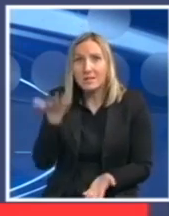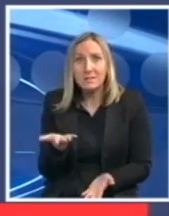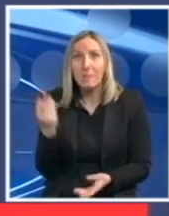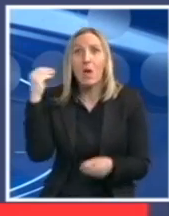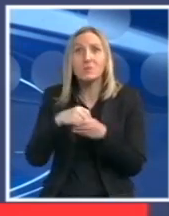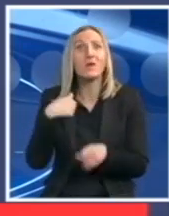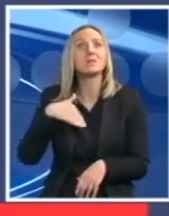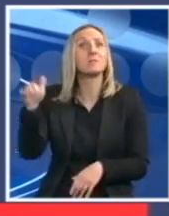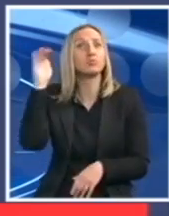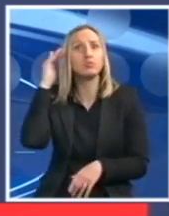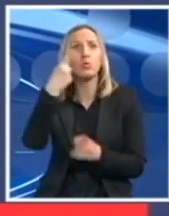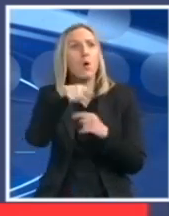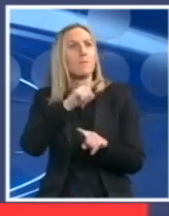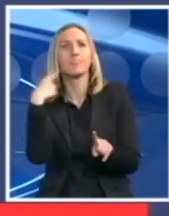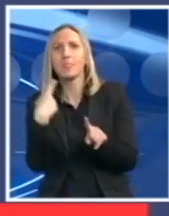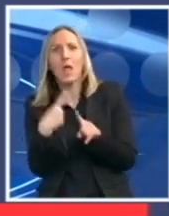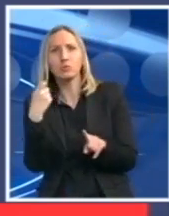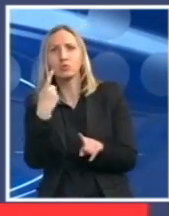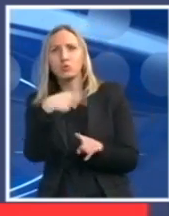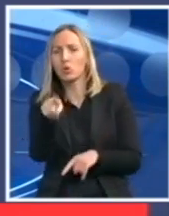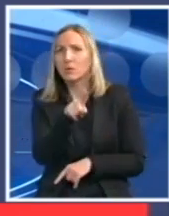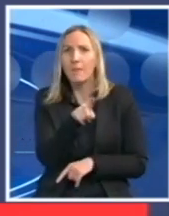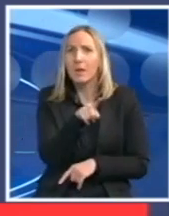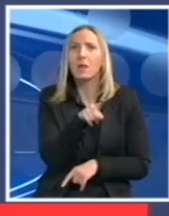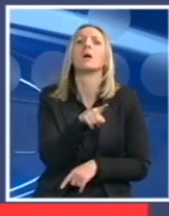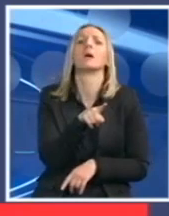čuo demante i čuo sam